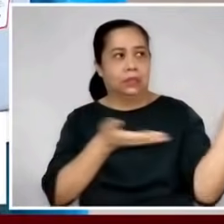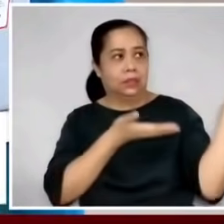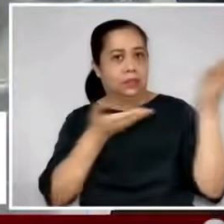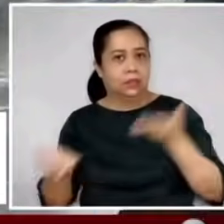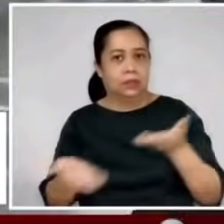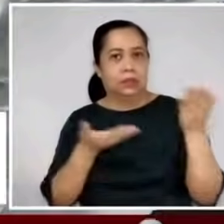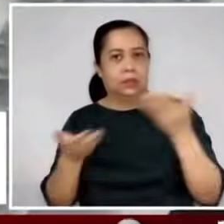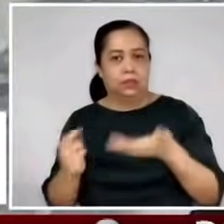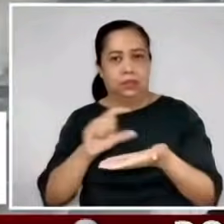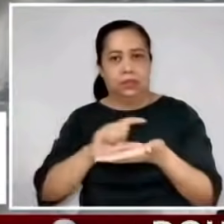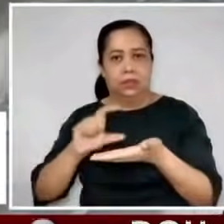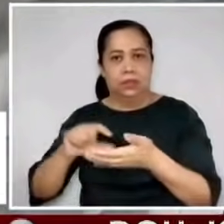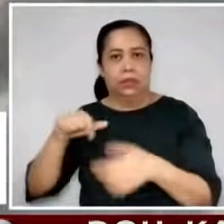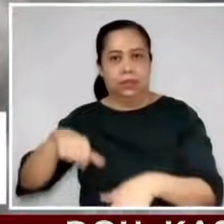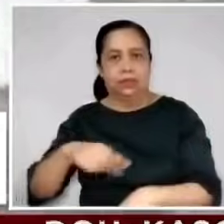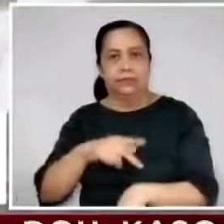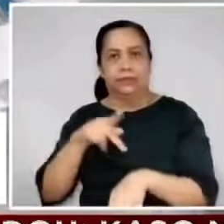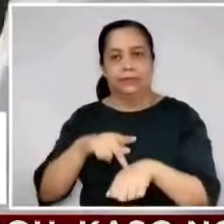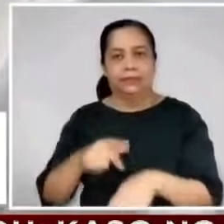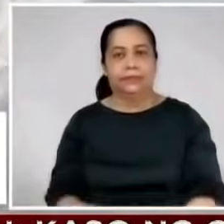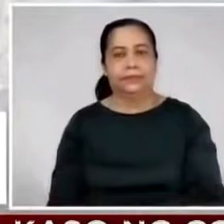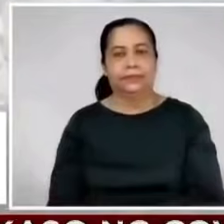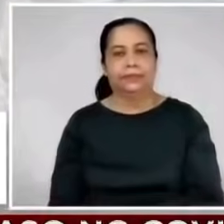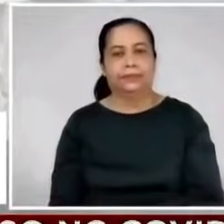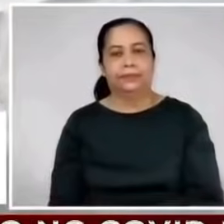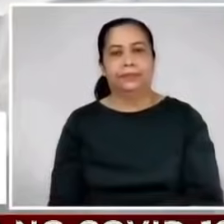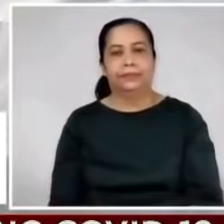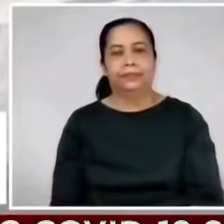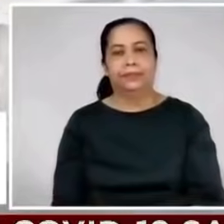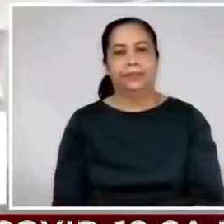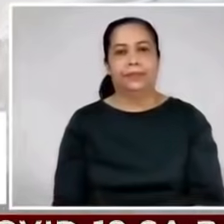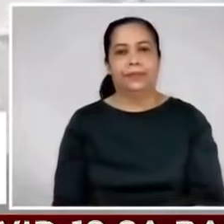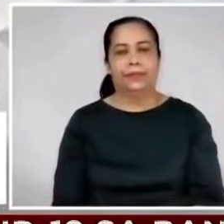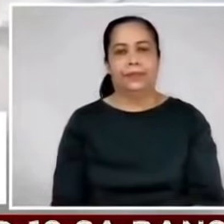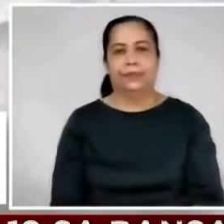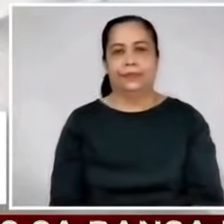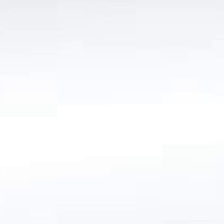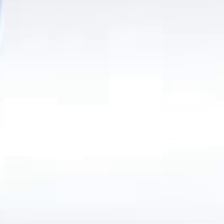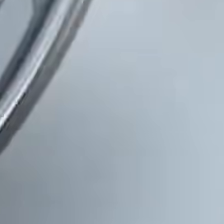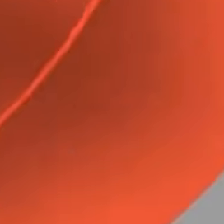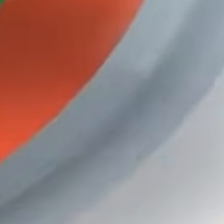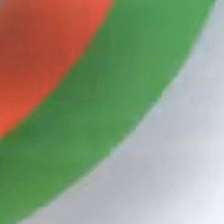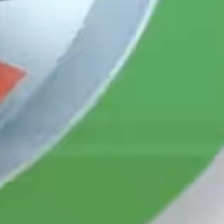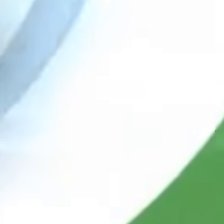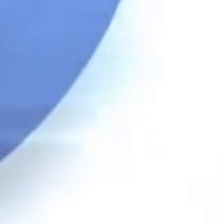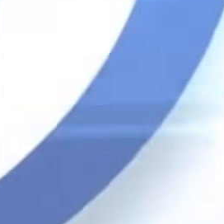dito sa bansa. Rafael Bossano, ABS-CBN News.